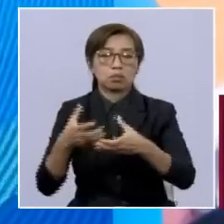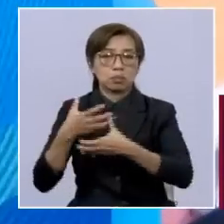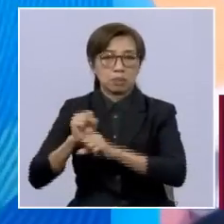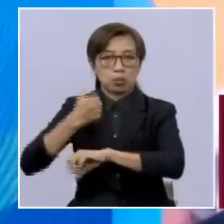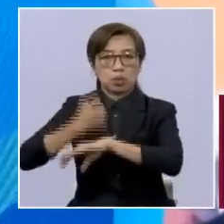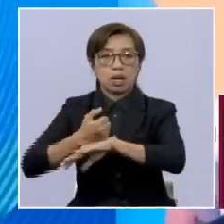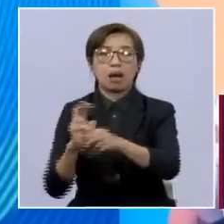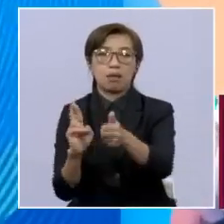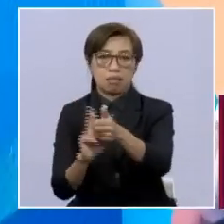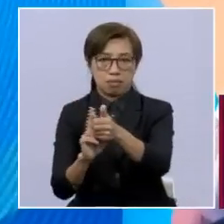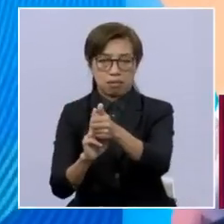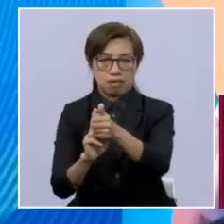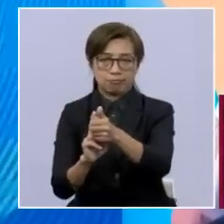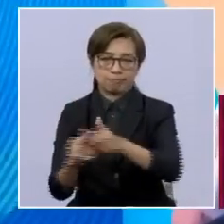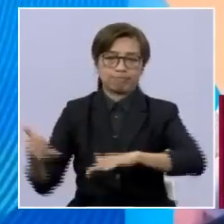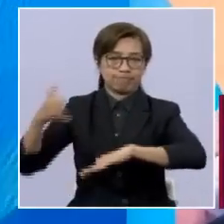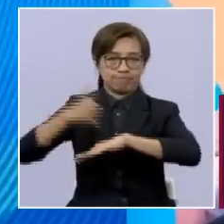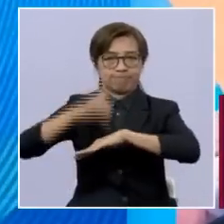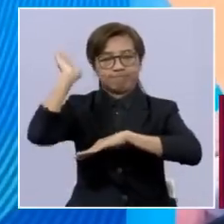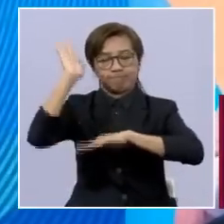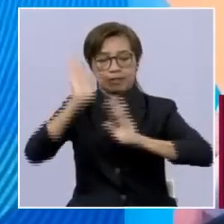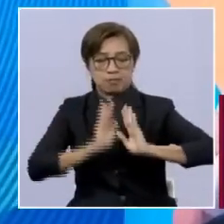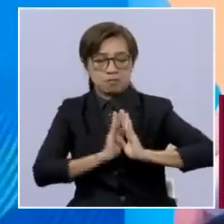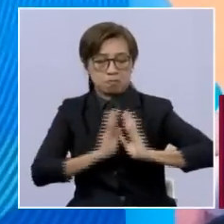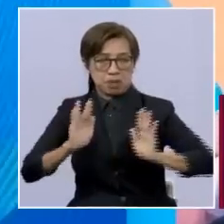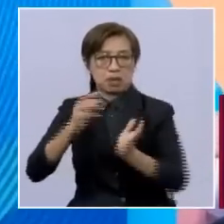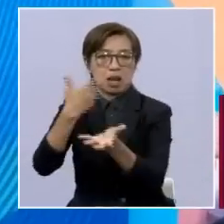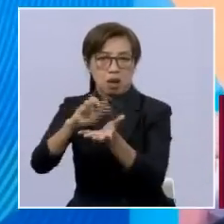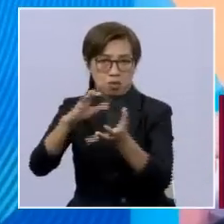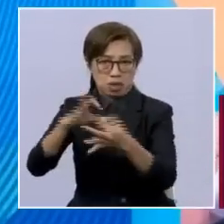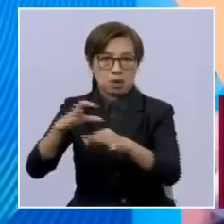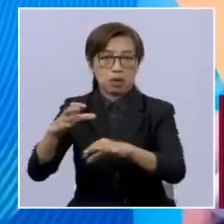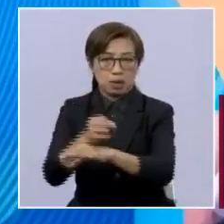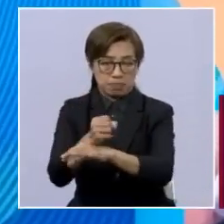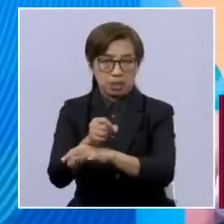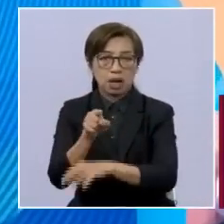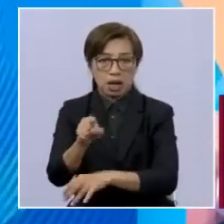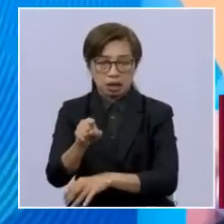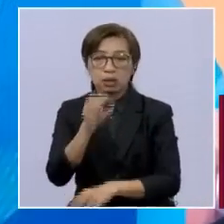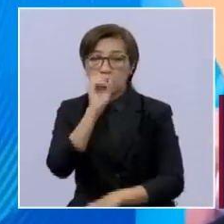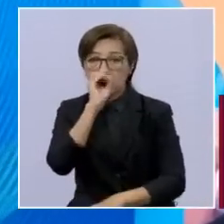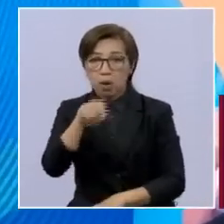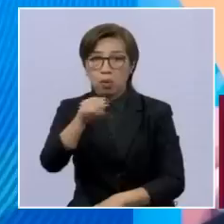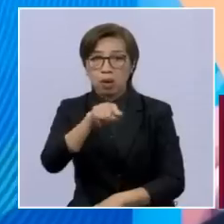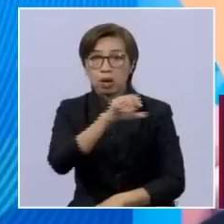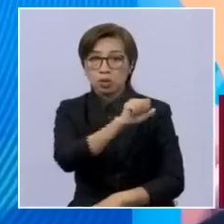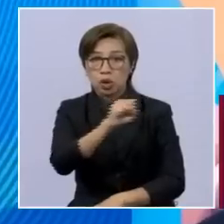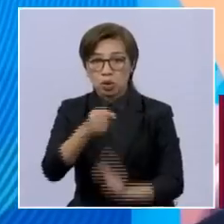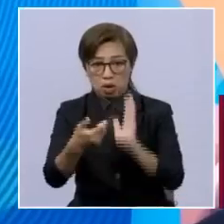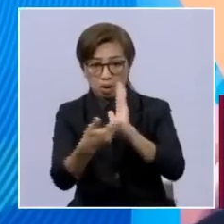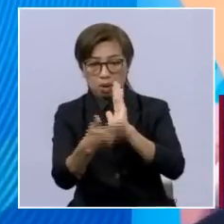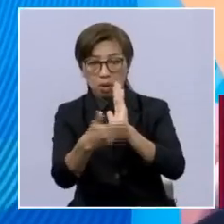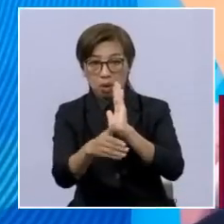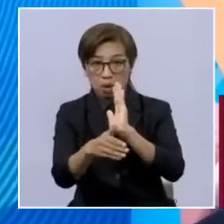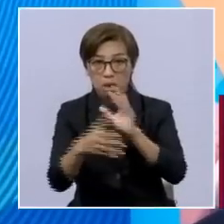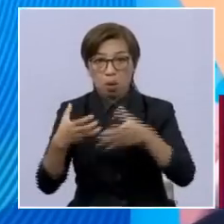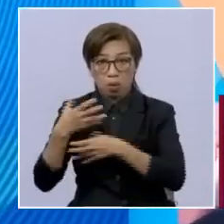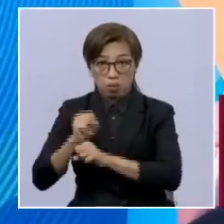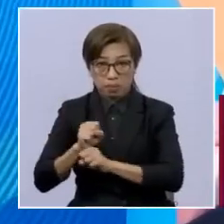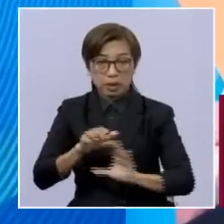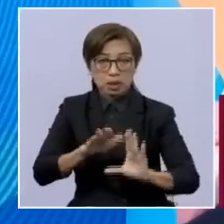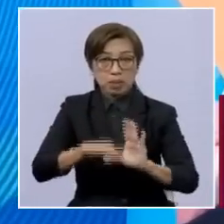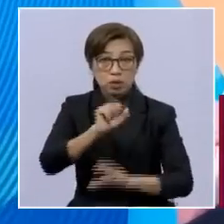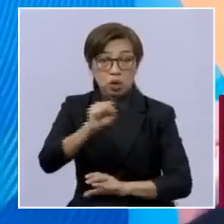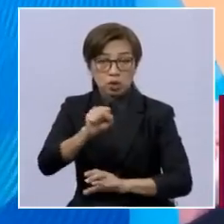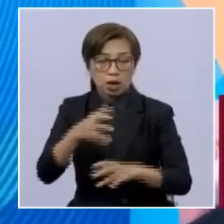พรรคประชาธิปัตย์ได้ขึ้นเวทีเปิดใจเรื่องการเมืองค่ะพร้อมกับเปิดตัวว่าที่ผู้สมัครส.ส.ภาคตะวันออกพรรคประชาธิปัตย์ในนามทีม